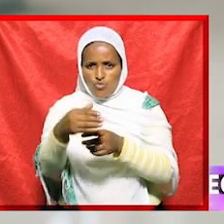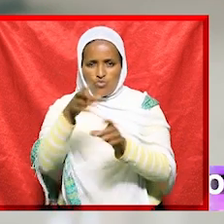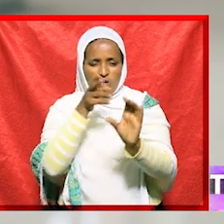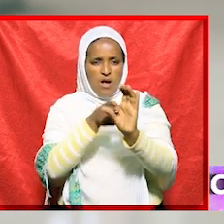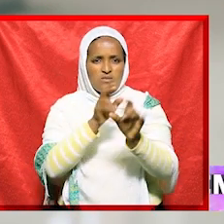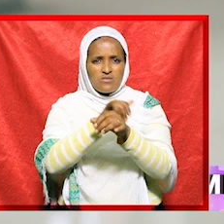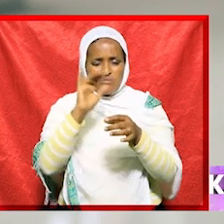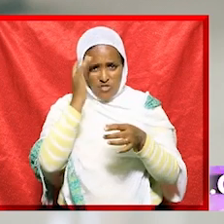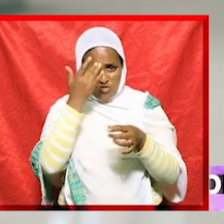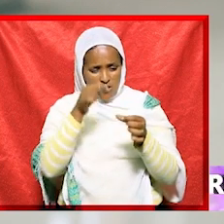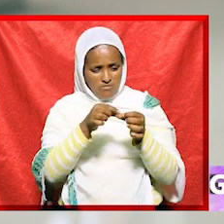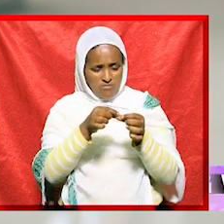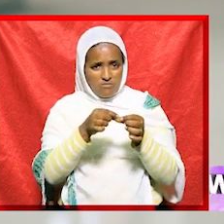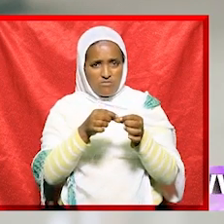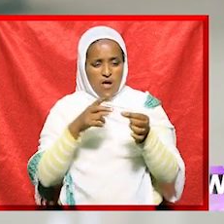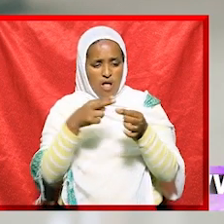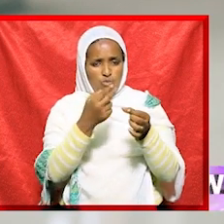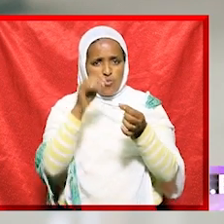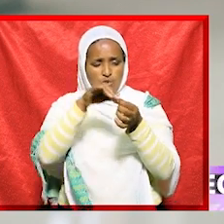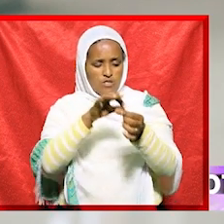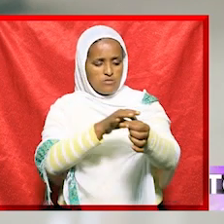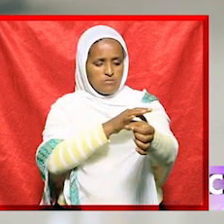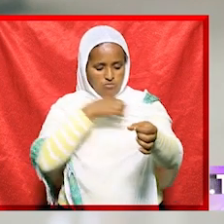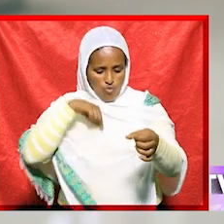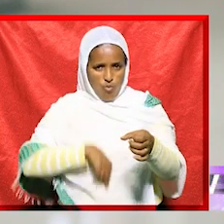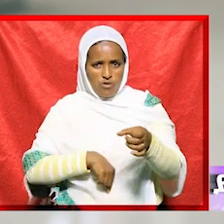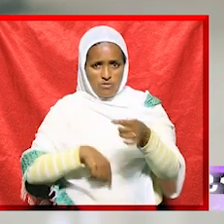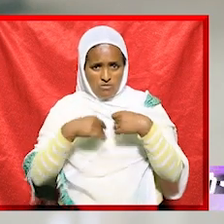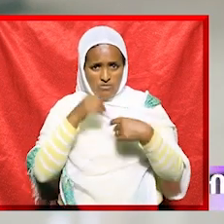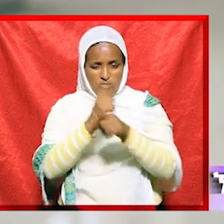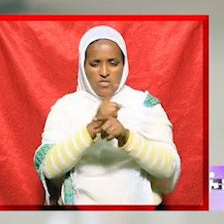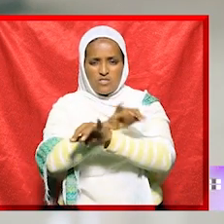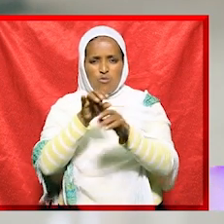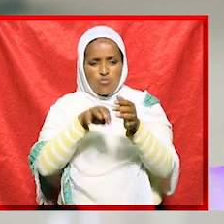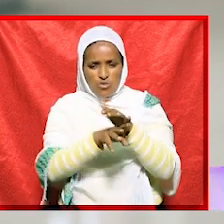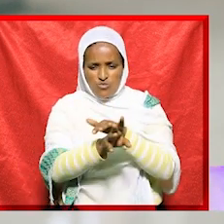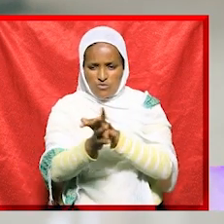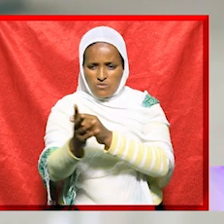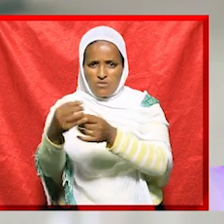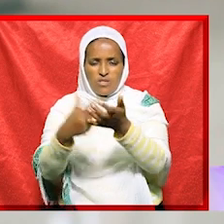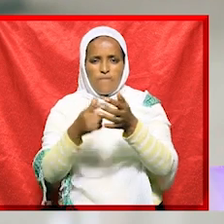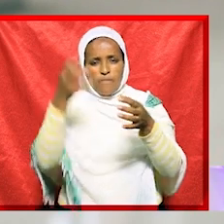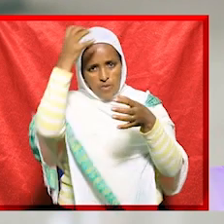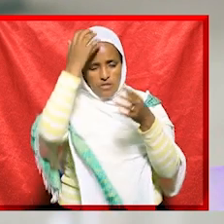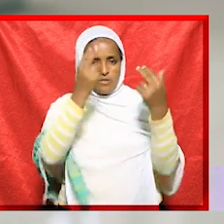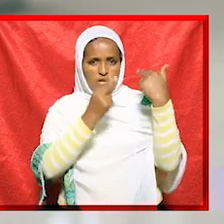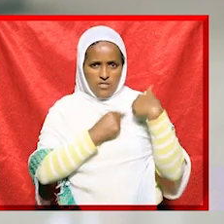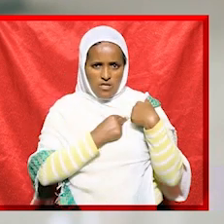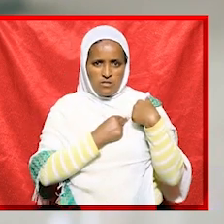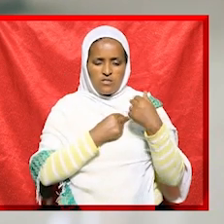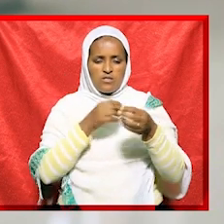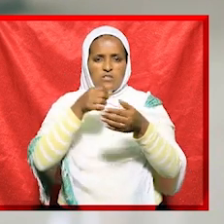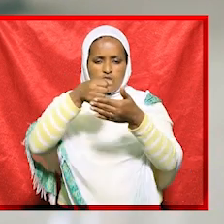እንደ ጋዝ ጋንግሪን ጣት ላይ ካለ ዚህ ካልተቆረጠ ወደ እጅ ከዛ ወደ ሆድ ይሄዳል። ውስጡን በመሄድ የመንግስት